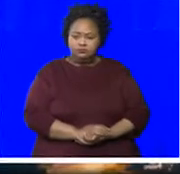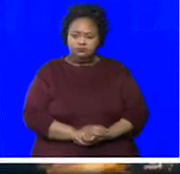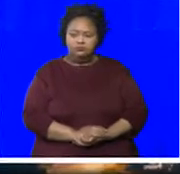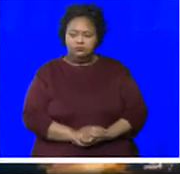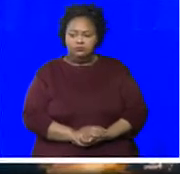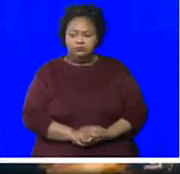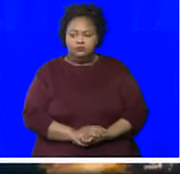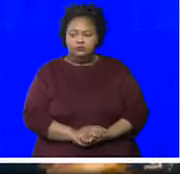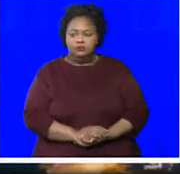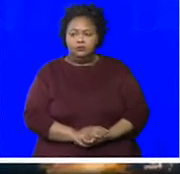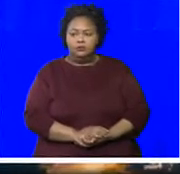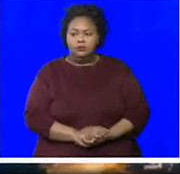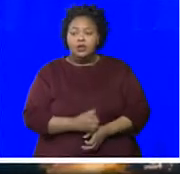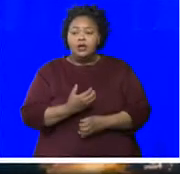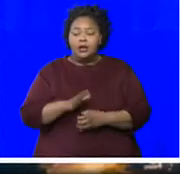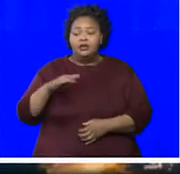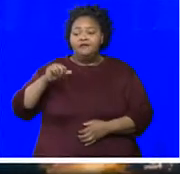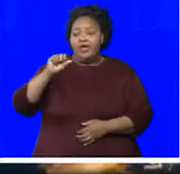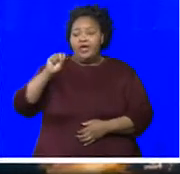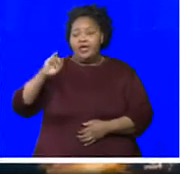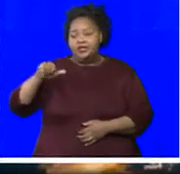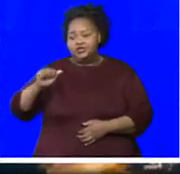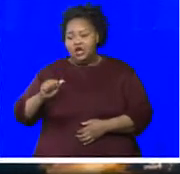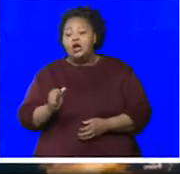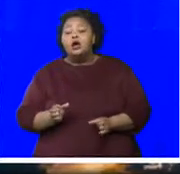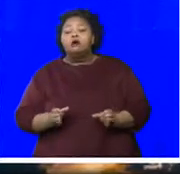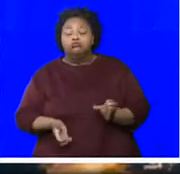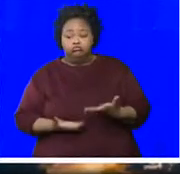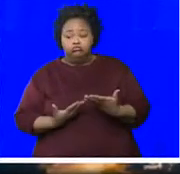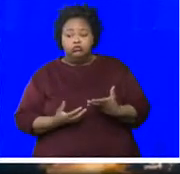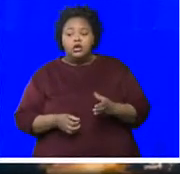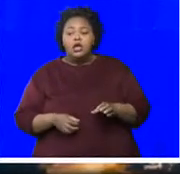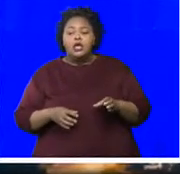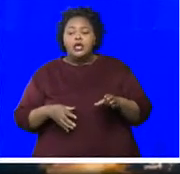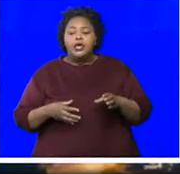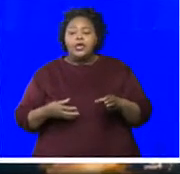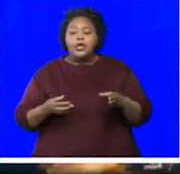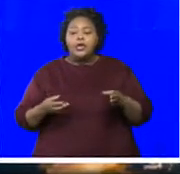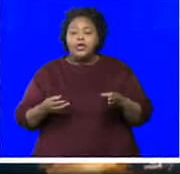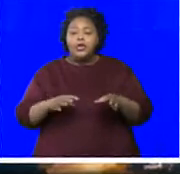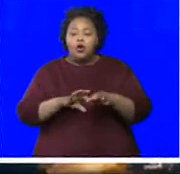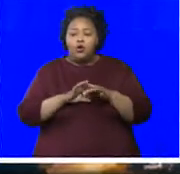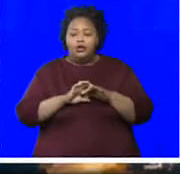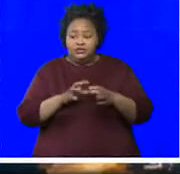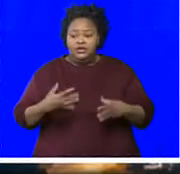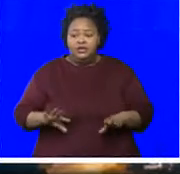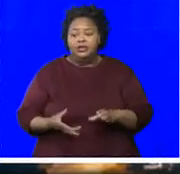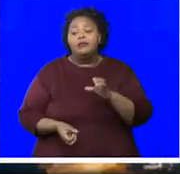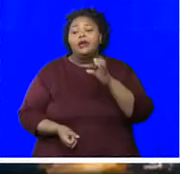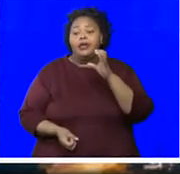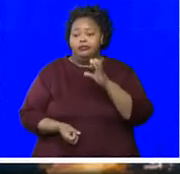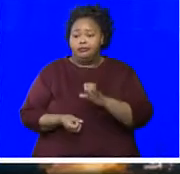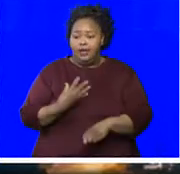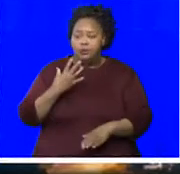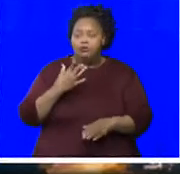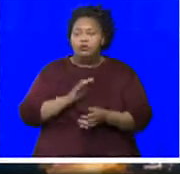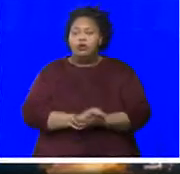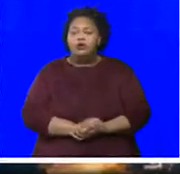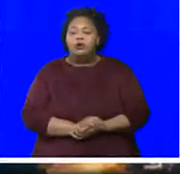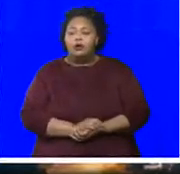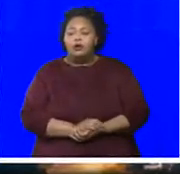Inhlangano yetekulima leyasungulwa e-Asia i-World Vegetable Center seyinikelele live leSwatini ngetinhlanyelo tetibhitvo